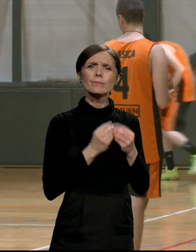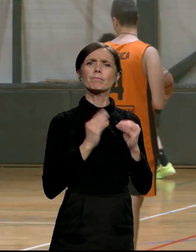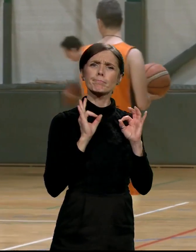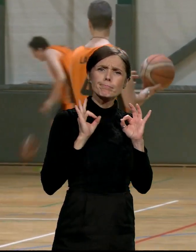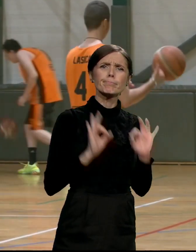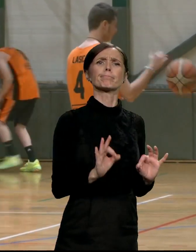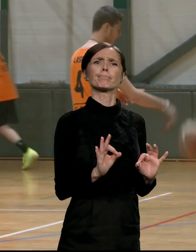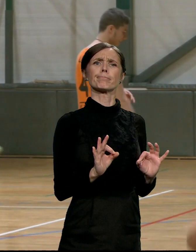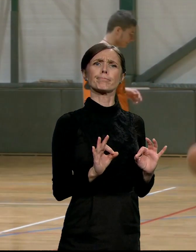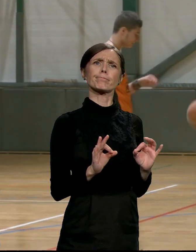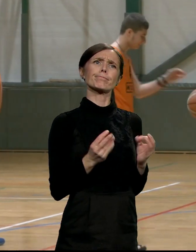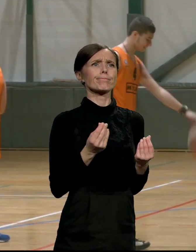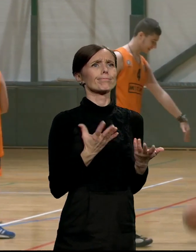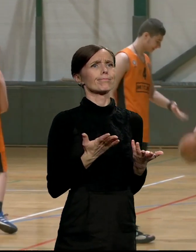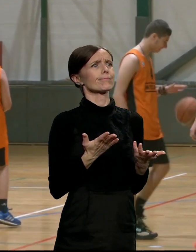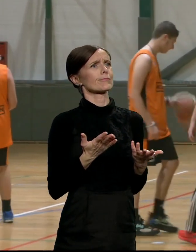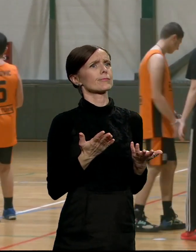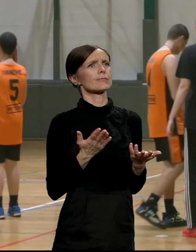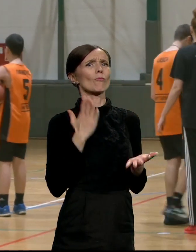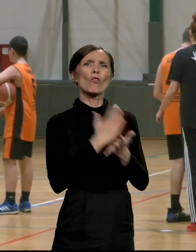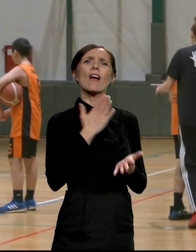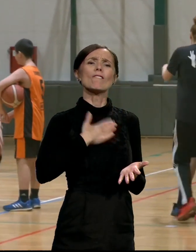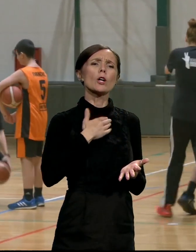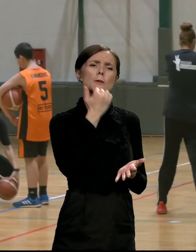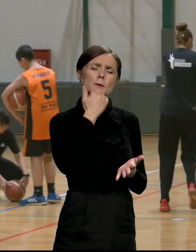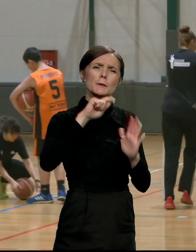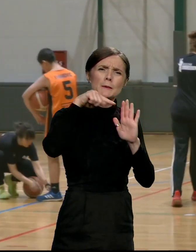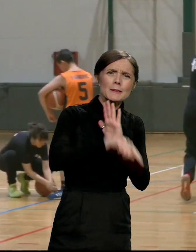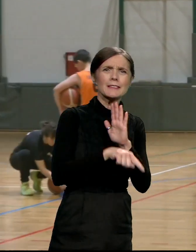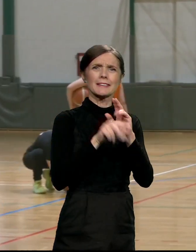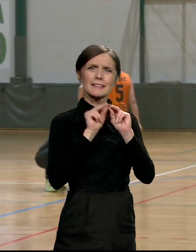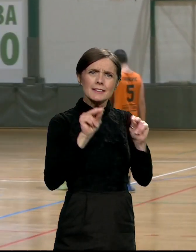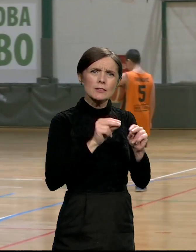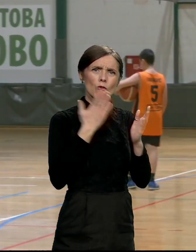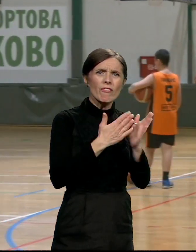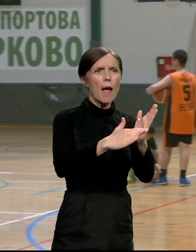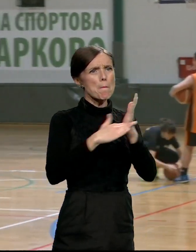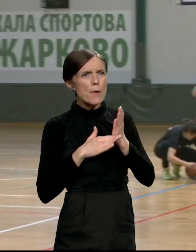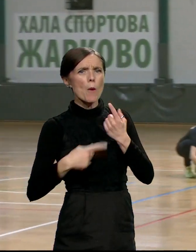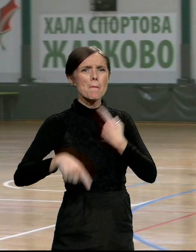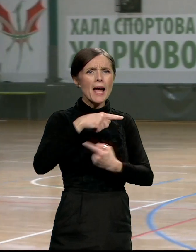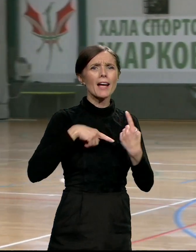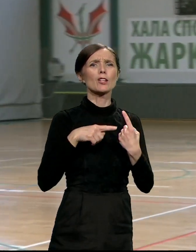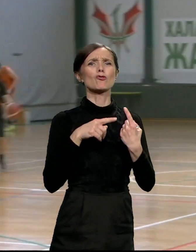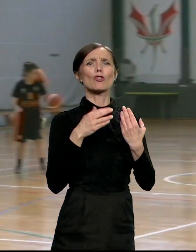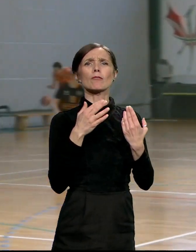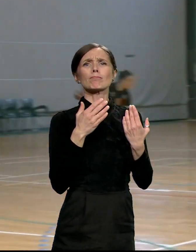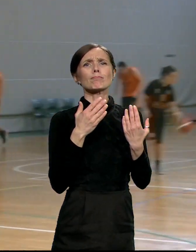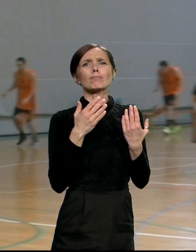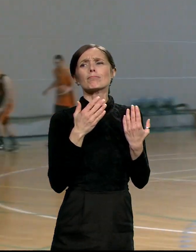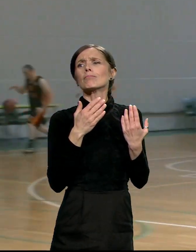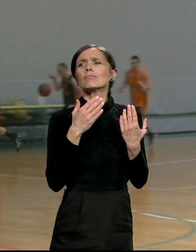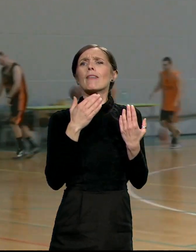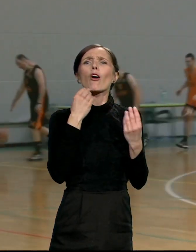baš ono temeljna, u smislu da nam pomaže oko